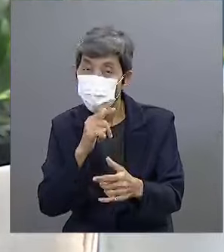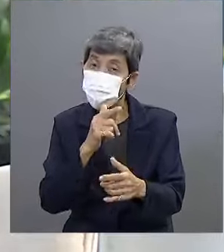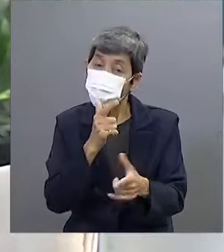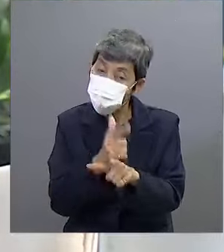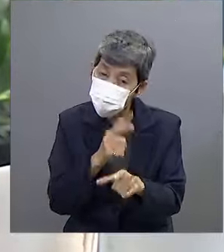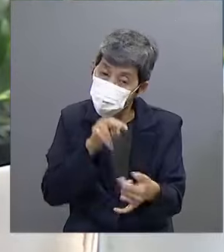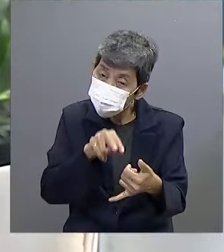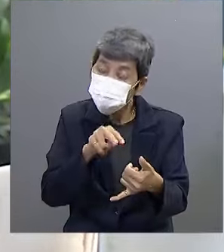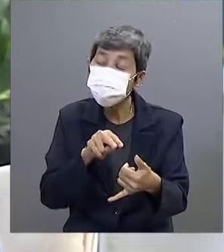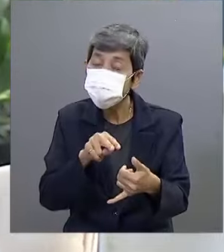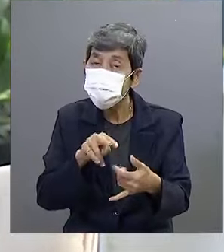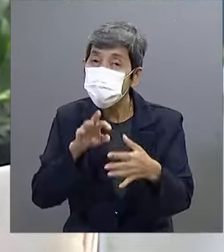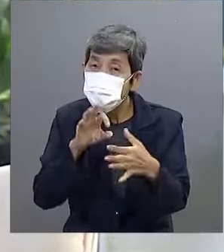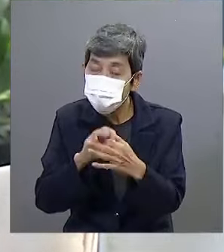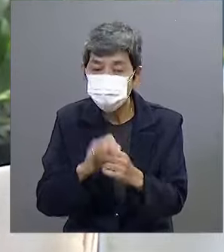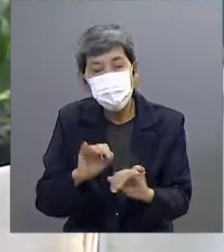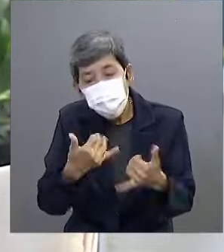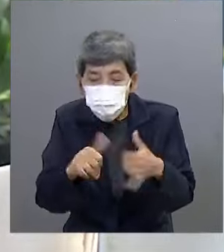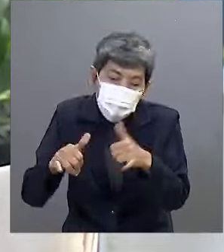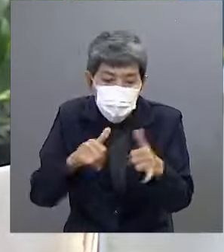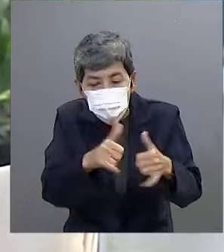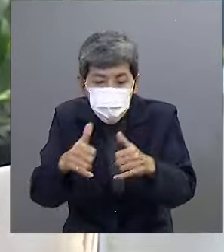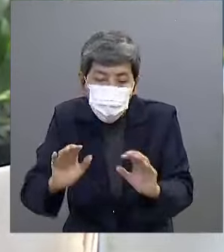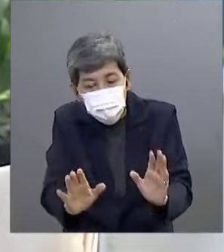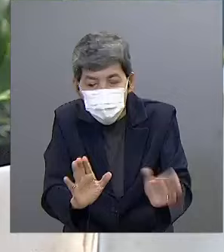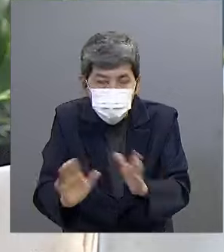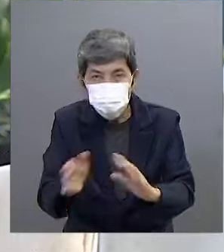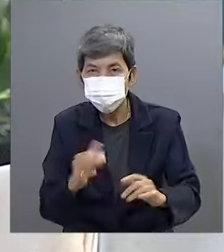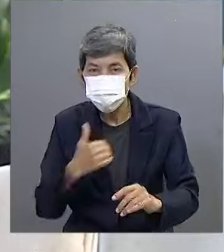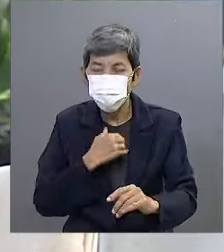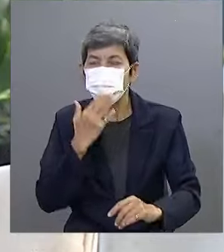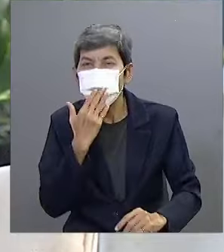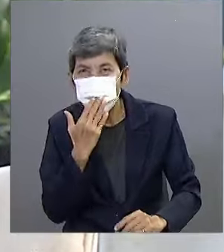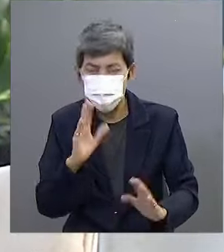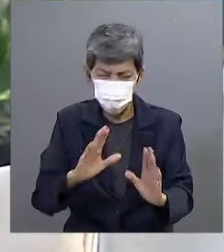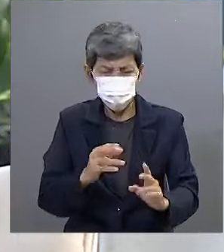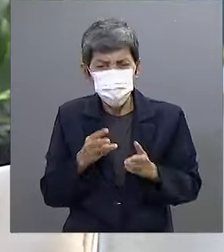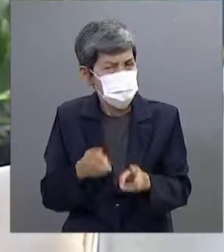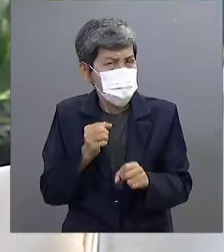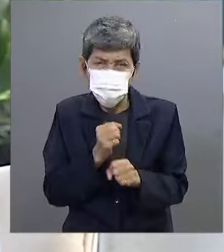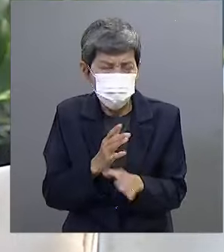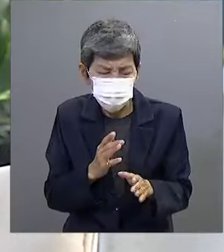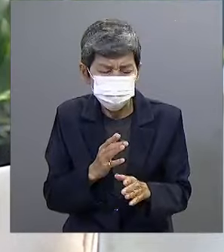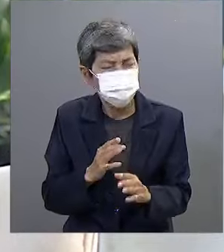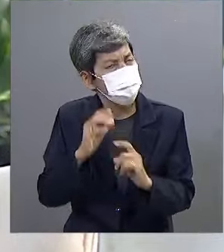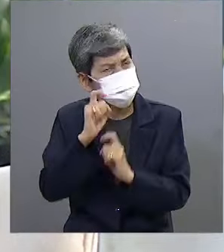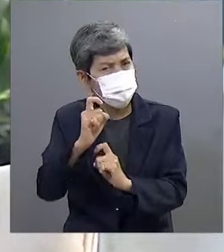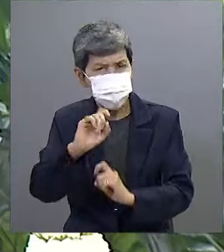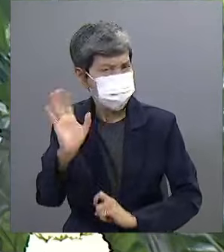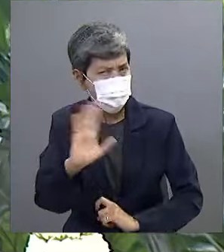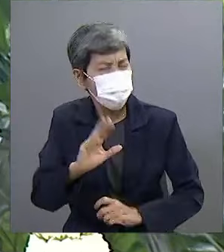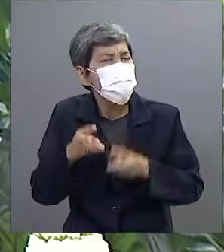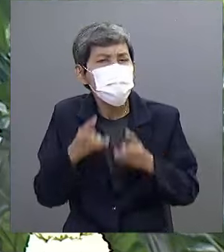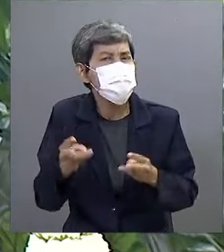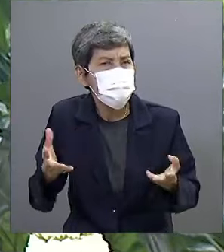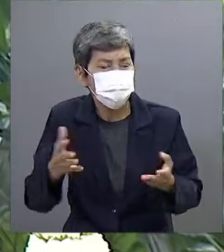งในเรื่องของการหยอกล้อกับเด็กนะคะหรือว่าการปลอบให้เด็กๆเงียบนะคะว่าทำยังไงถึงจะไม่เสี่ยงอันตรายค่ะ ค่ะก็เด็ก